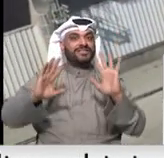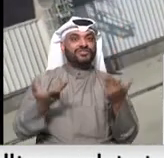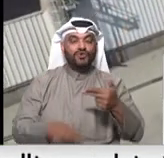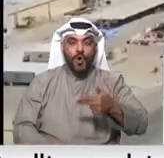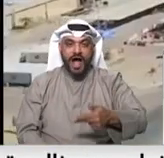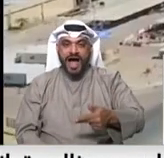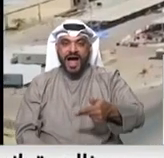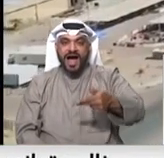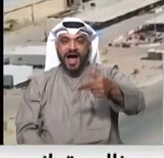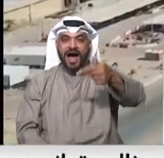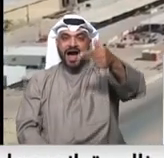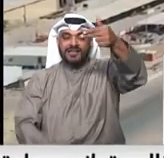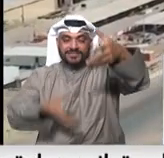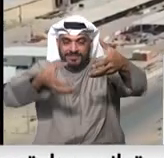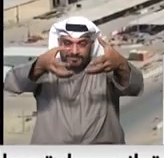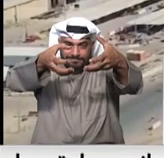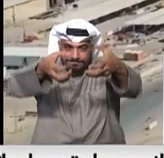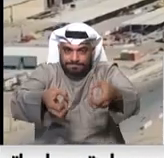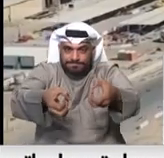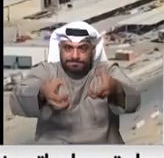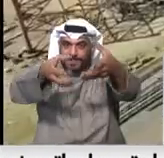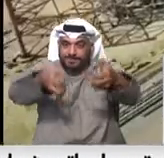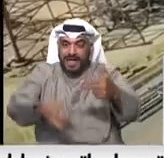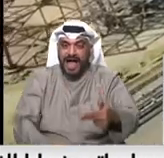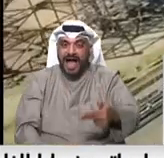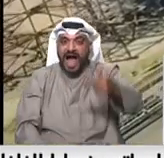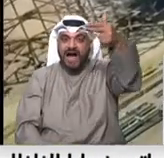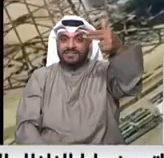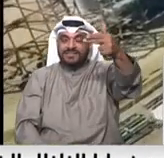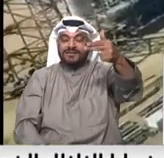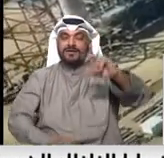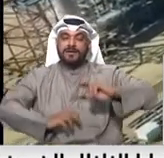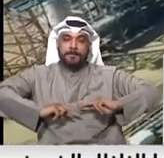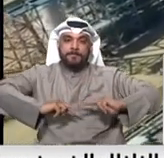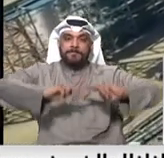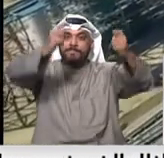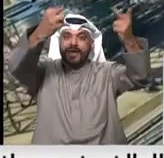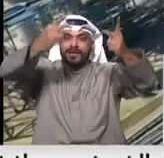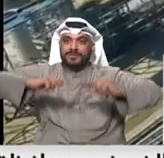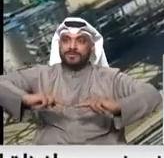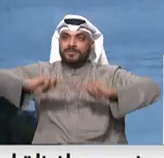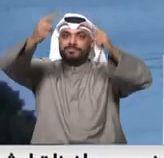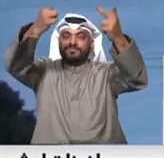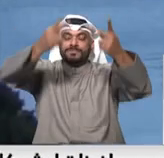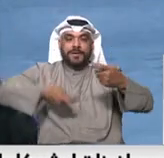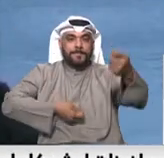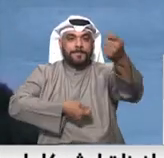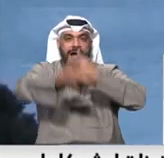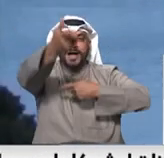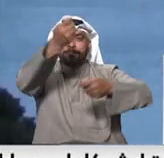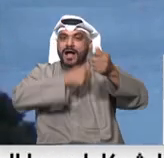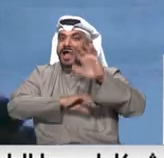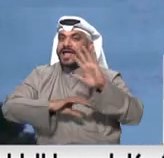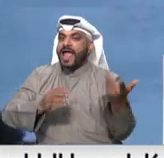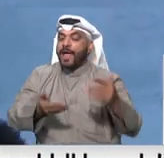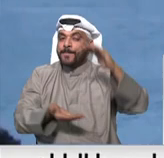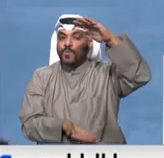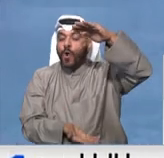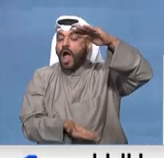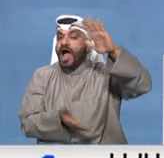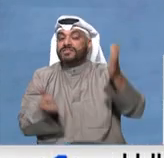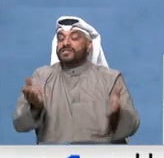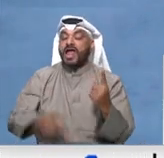يناير الجاري وقالت المؤسسه ان الطنه المتريه الواحده من غاز البروبين سيباع بقيمه